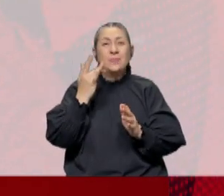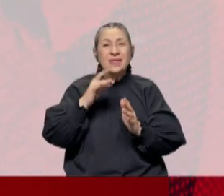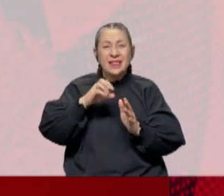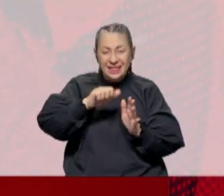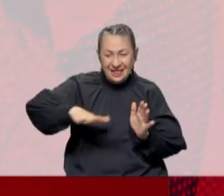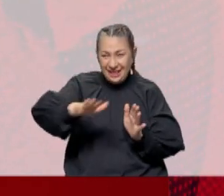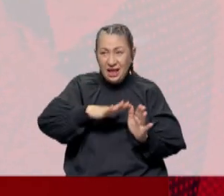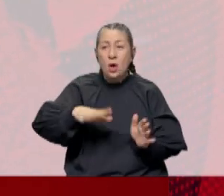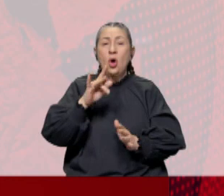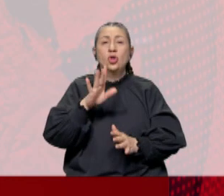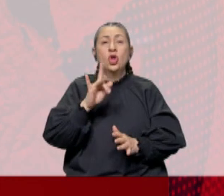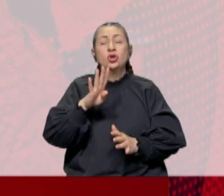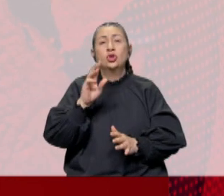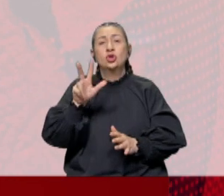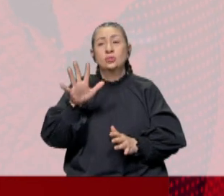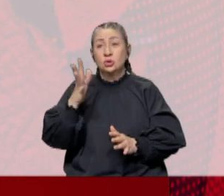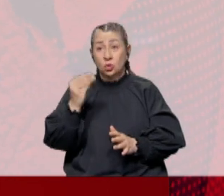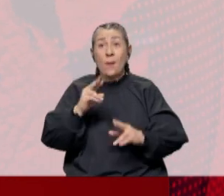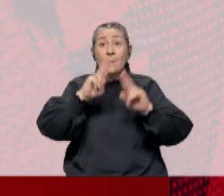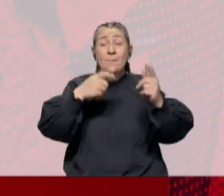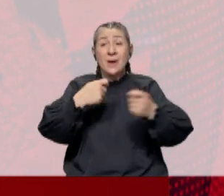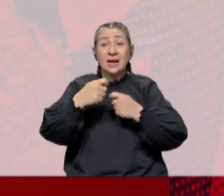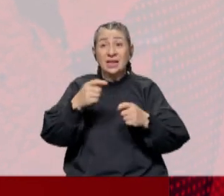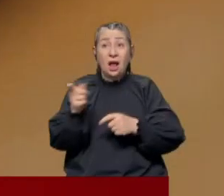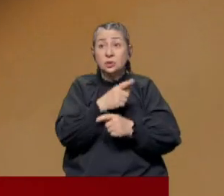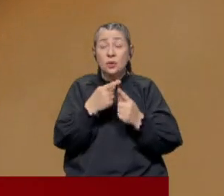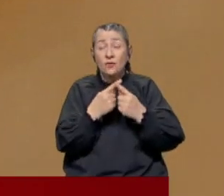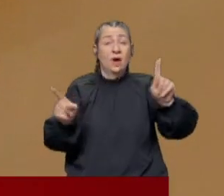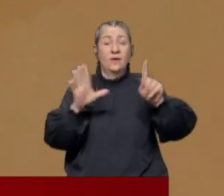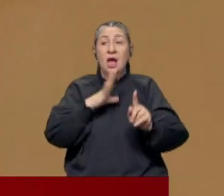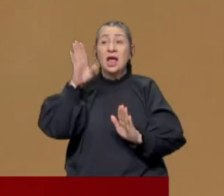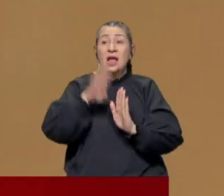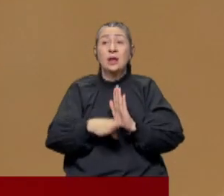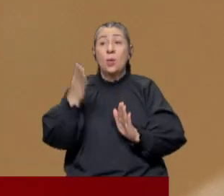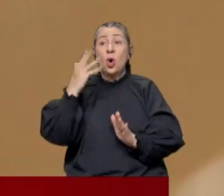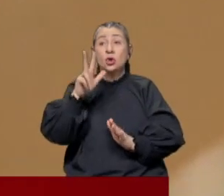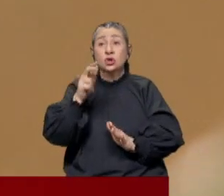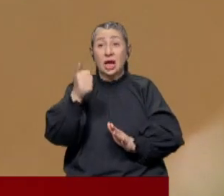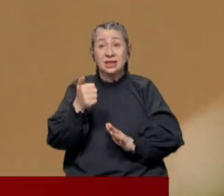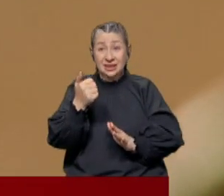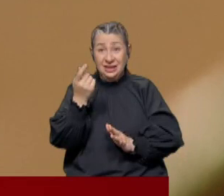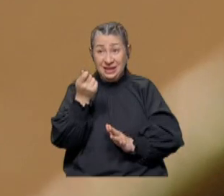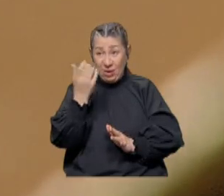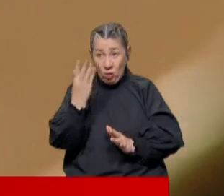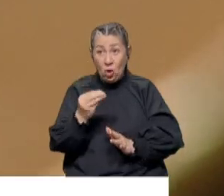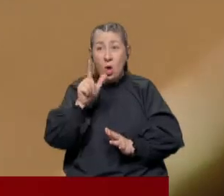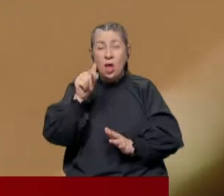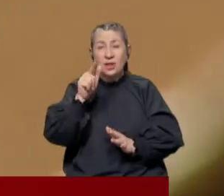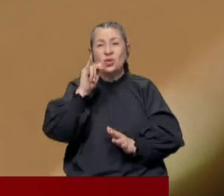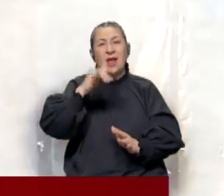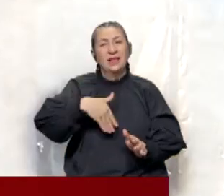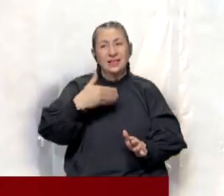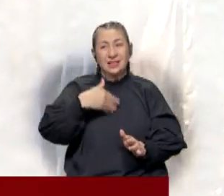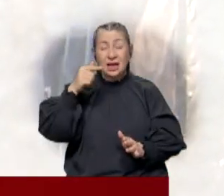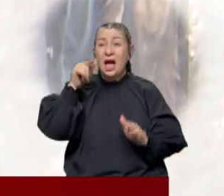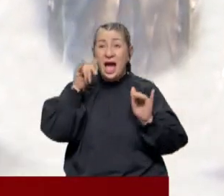14 lira 35 kuruş oldu. Ancak marketler arası uçurum da var. İndirimden önce 36 lira 50 kuruş olan 16'lık bir tuvalet